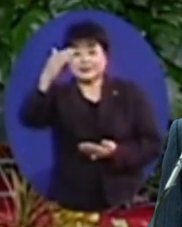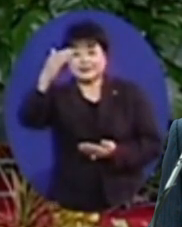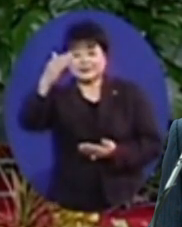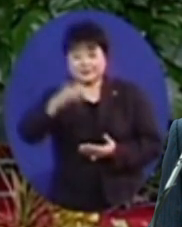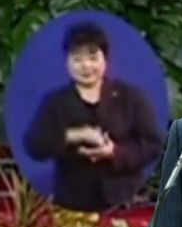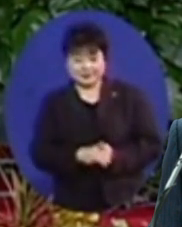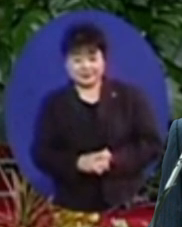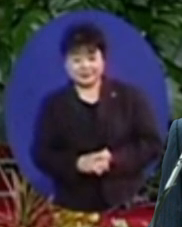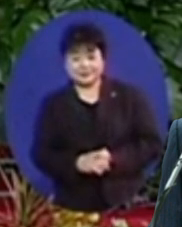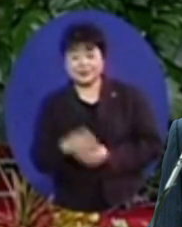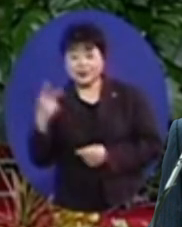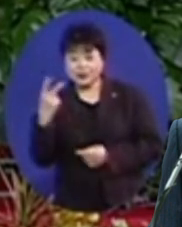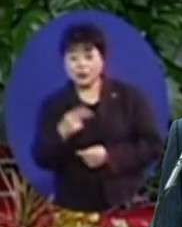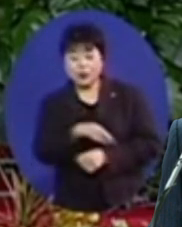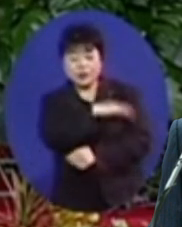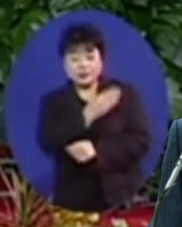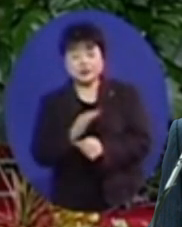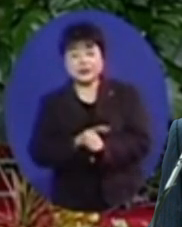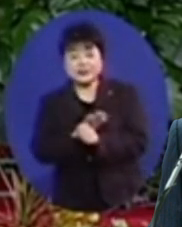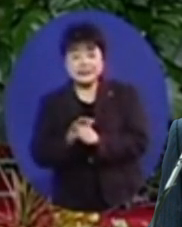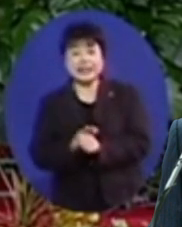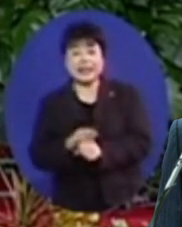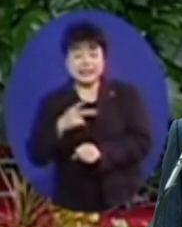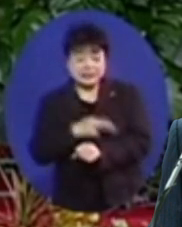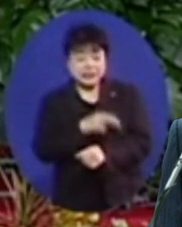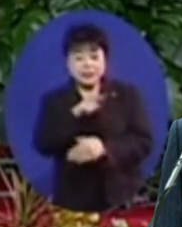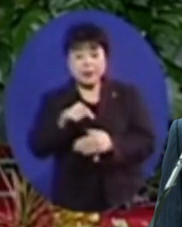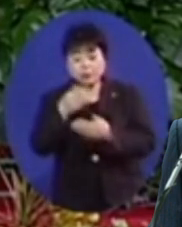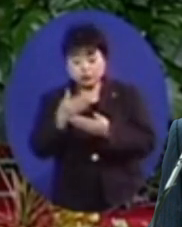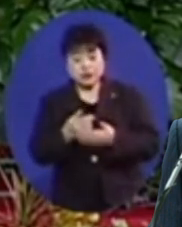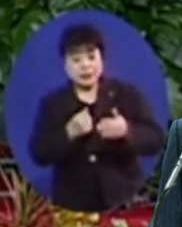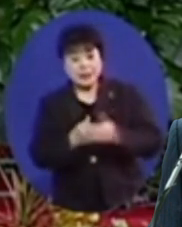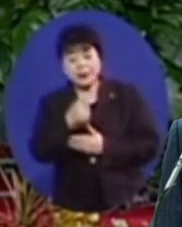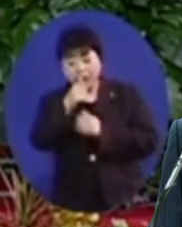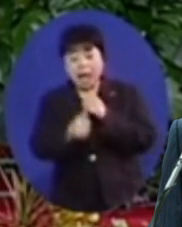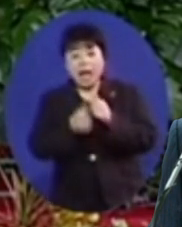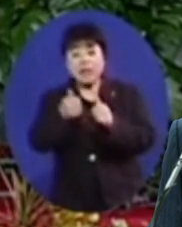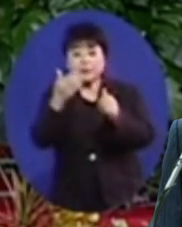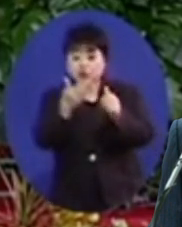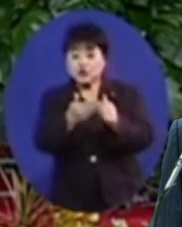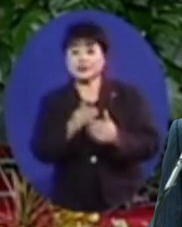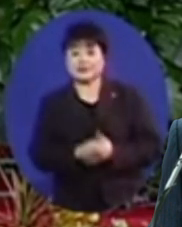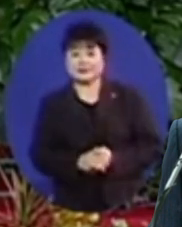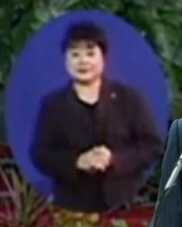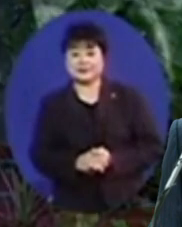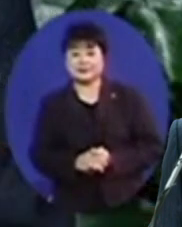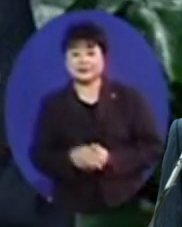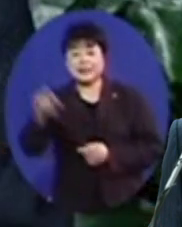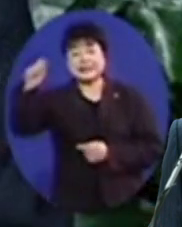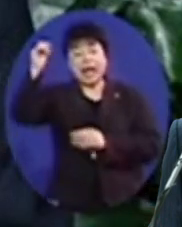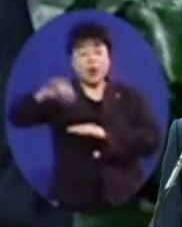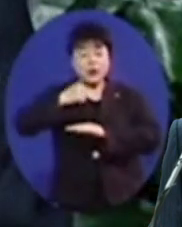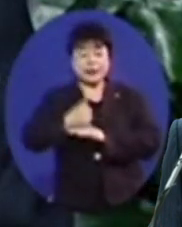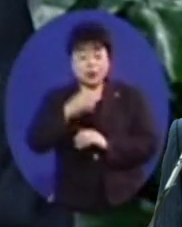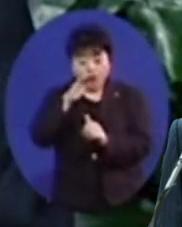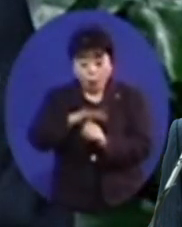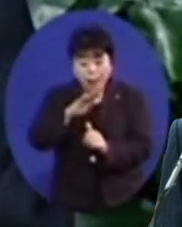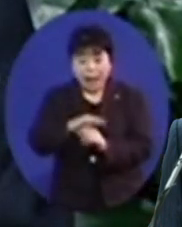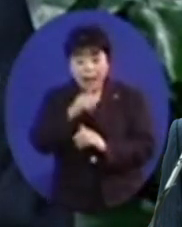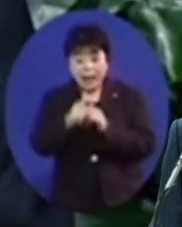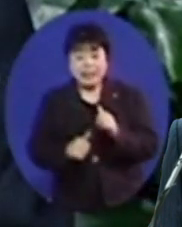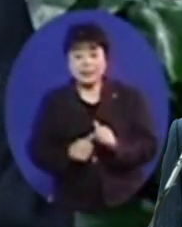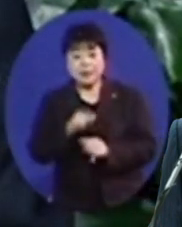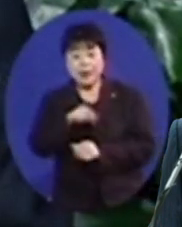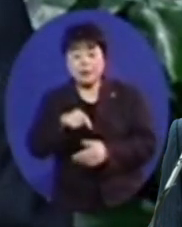주시지 아니하시고 능력과 사랑과 절제하는 마음을 주시는 하나님이신 것입니다. 다윗은 나이가 어리지만 하나님이 그 마음을